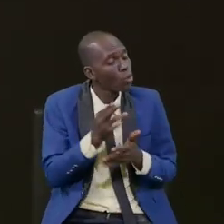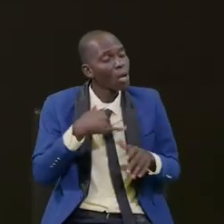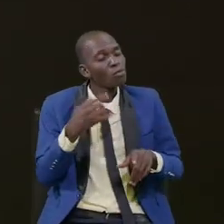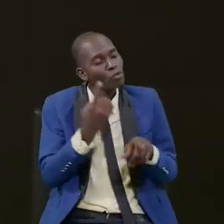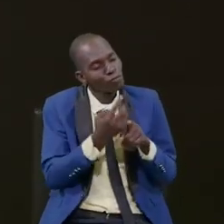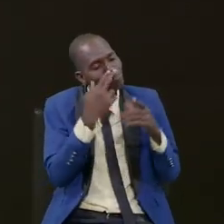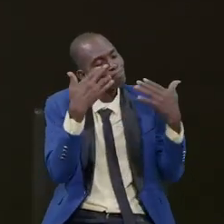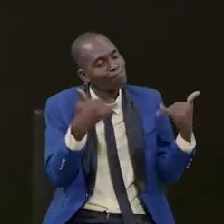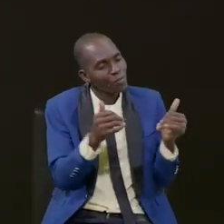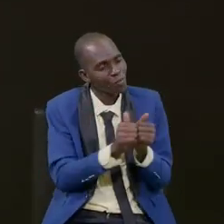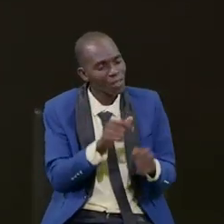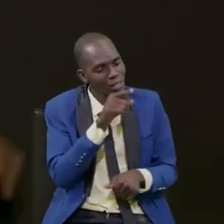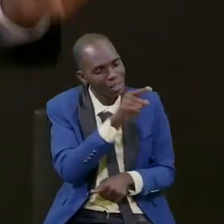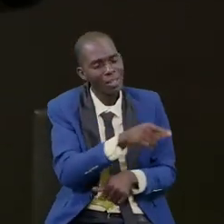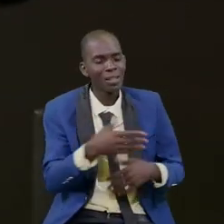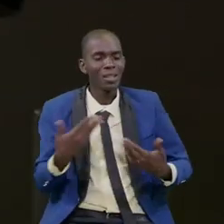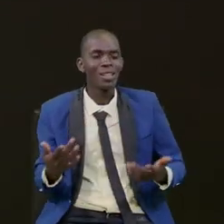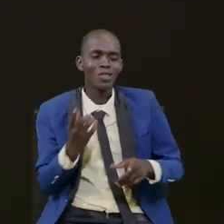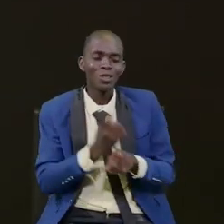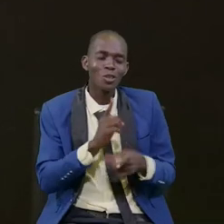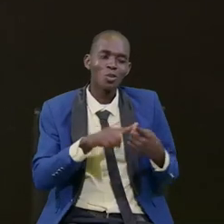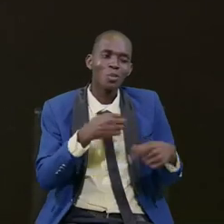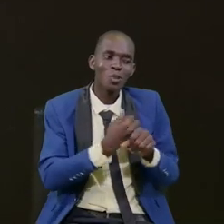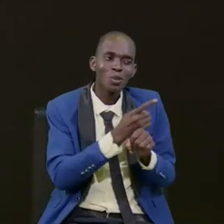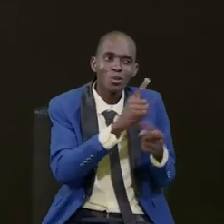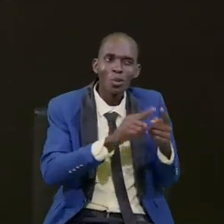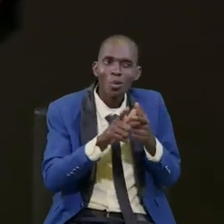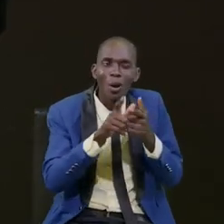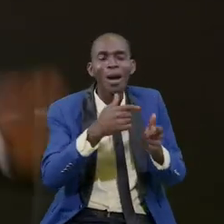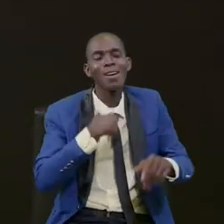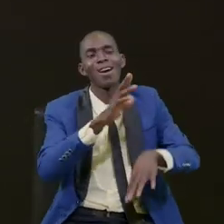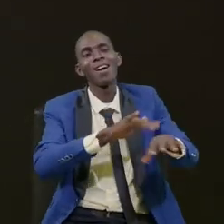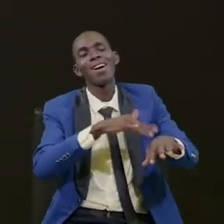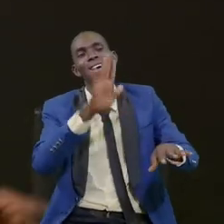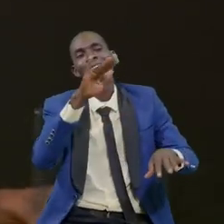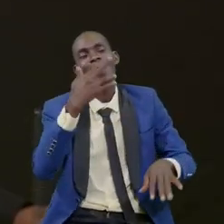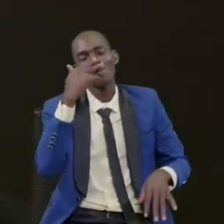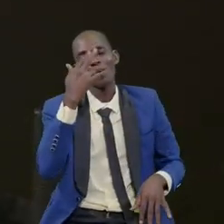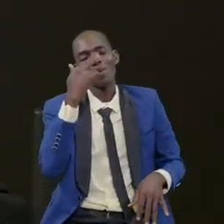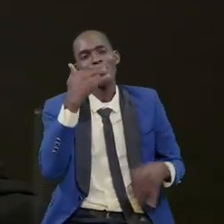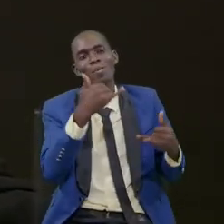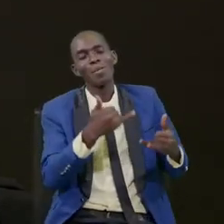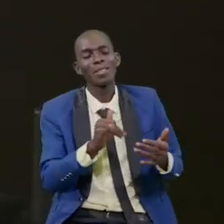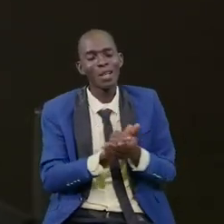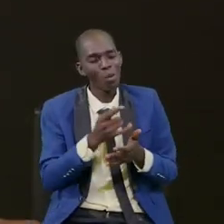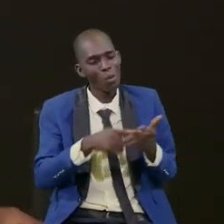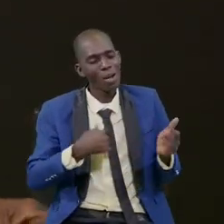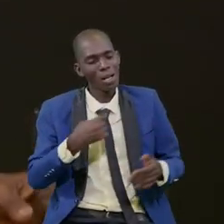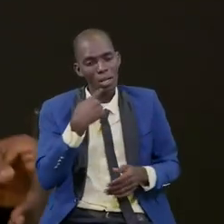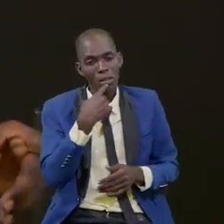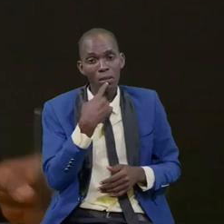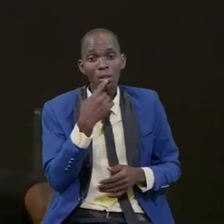Je veux seulement te flatter. Je veux seulement t'égayer. Je veux seulement te faire courir. Je veux, reviens. C'est un mensonge.